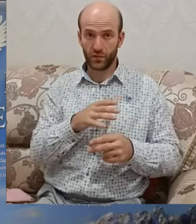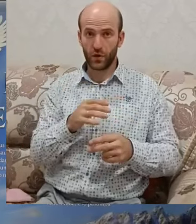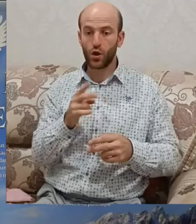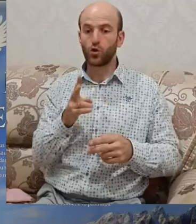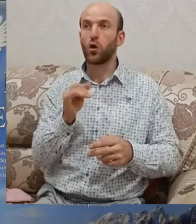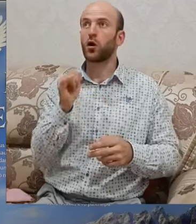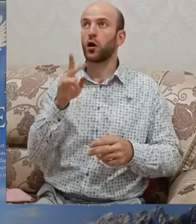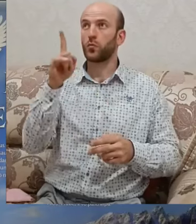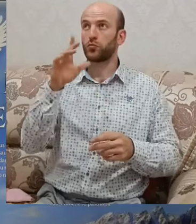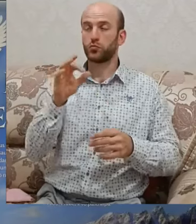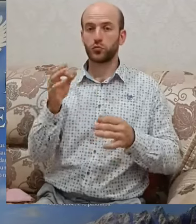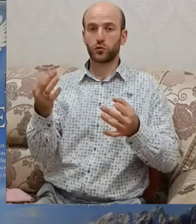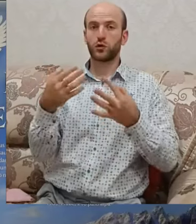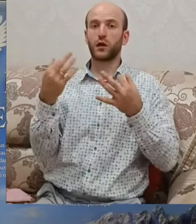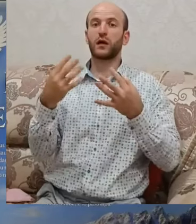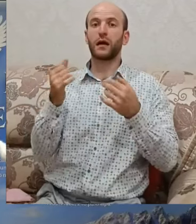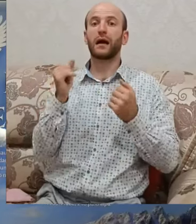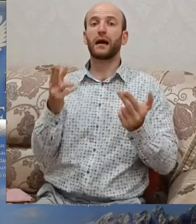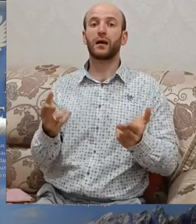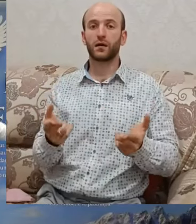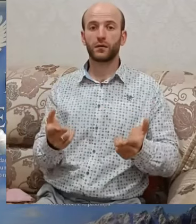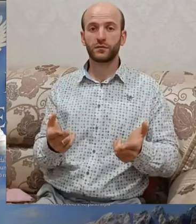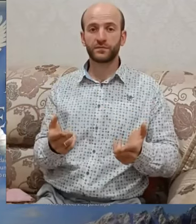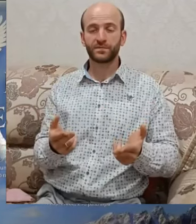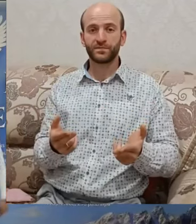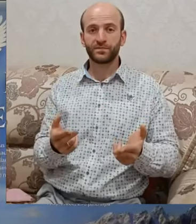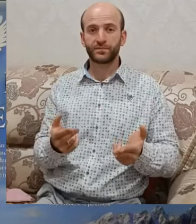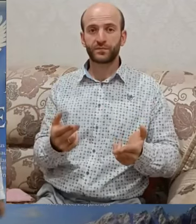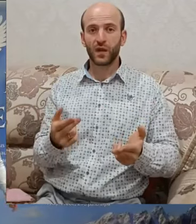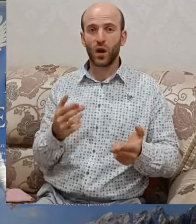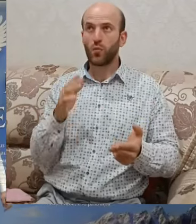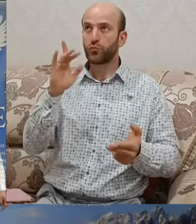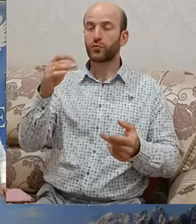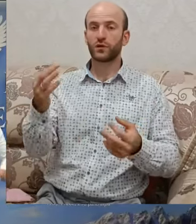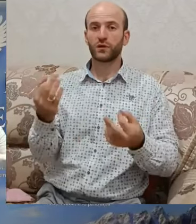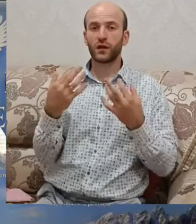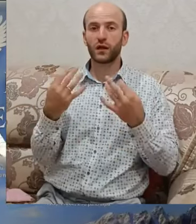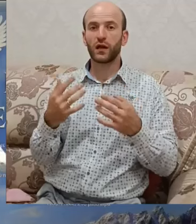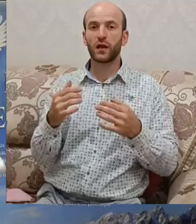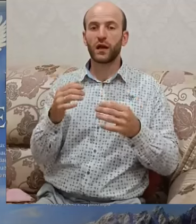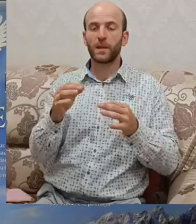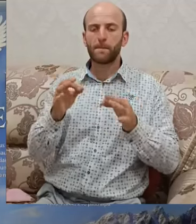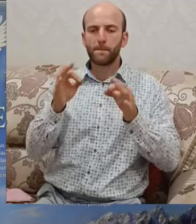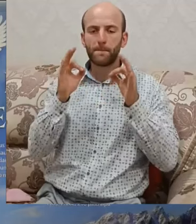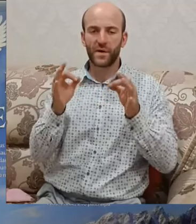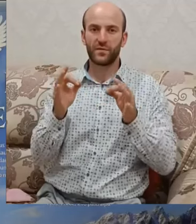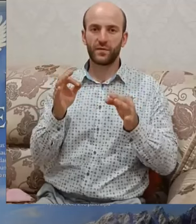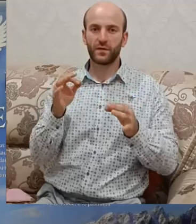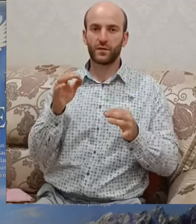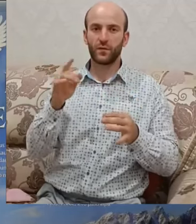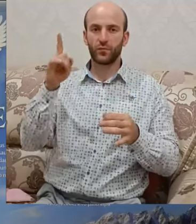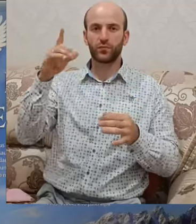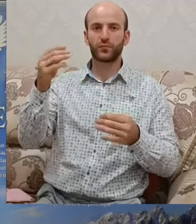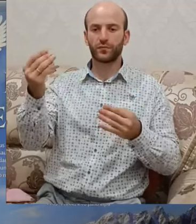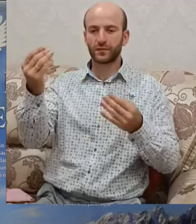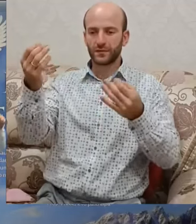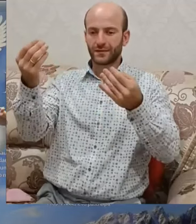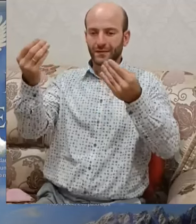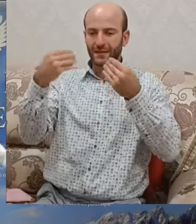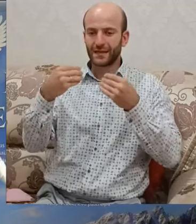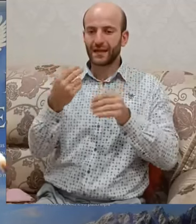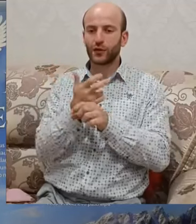Taip kaip jis ir nori, kad būtų paaiškinta. Так как он и хочет, чтобы не было объяснено. Не кайп нос китайп. Никак по-другому. Jeigu